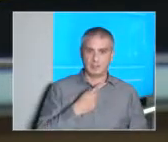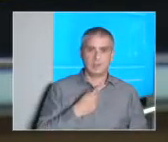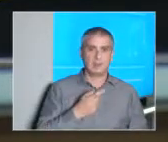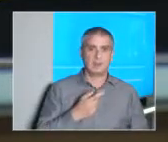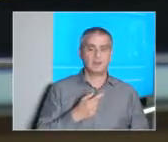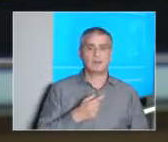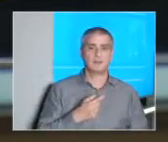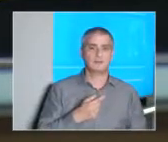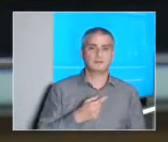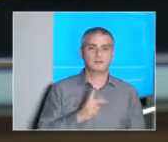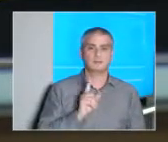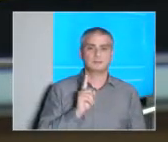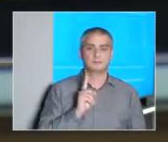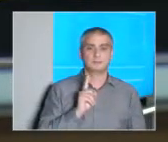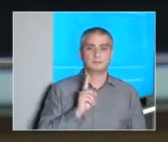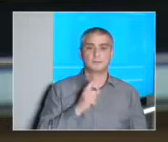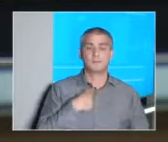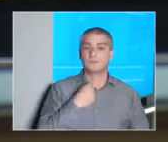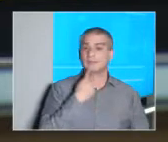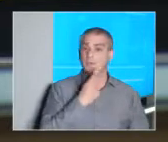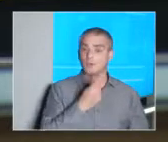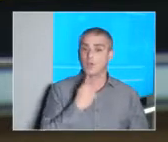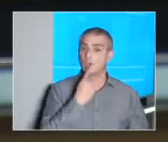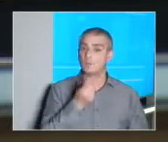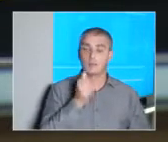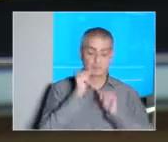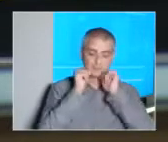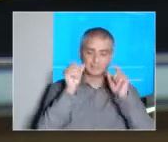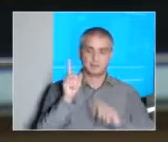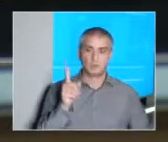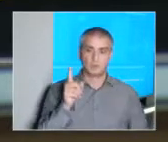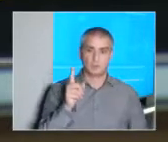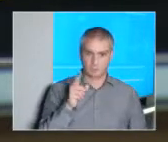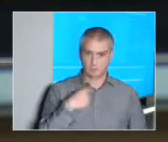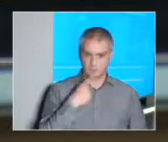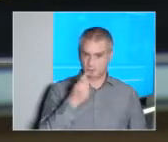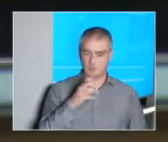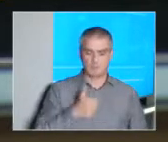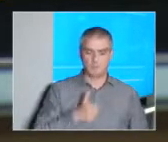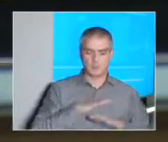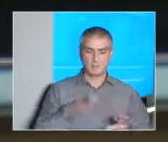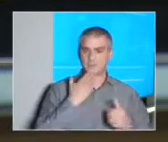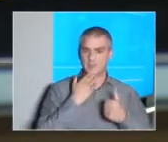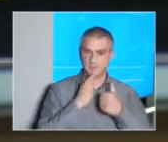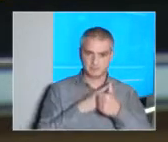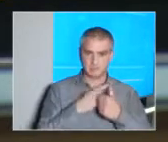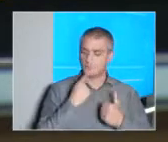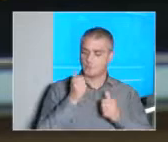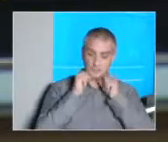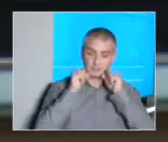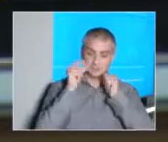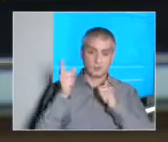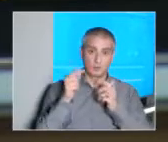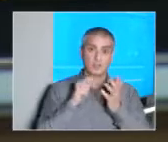שמממל, תדמל. לא, לא, לא, לא, לא, לא, לא. אמרתי, שאומר להם, תצעקו. מי? מנהל מקרקעי ישראל, אומר להם,